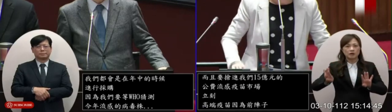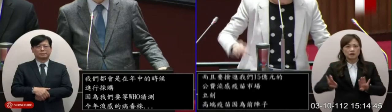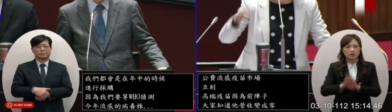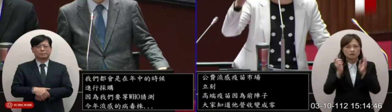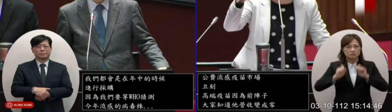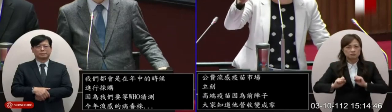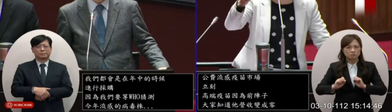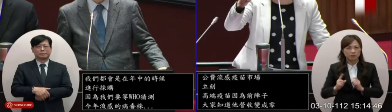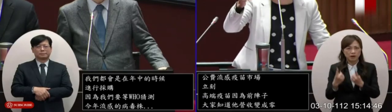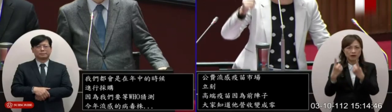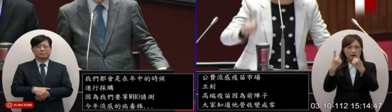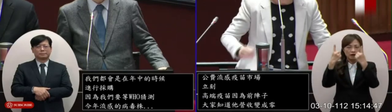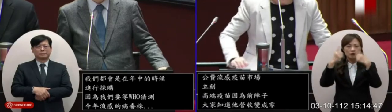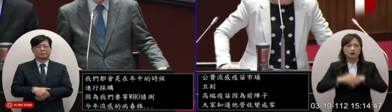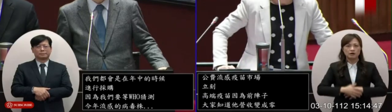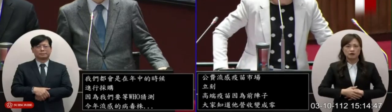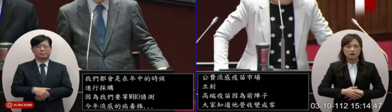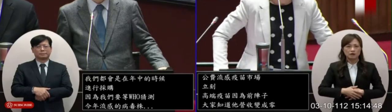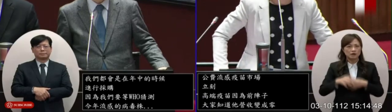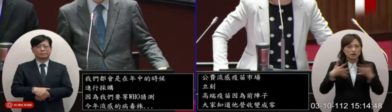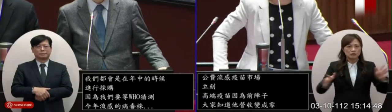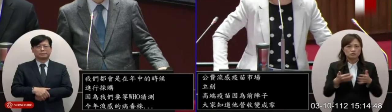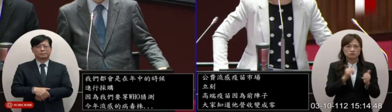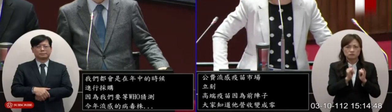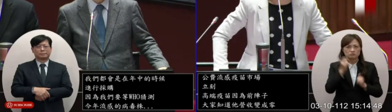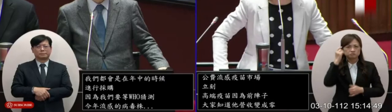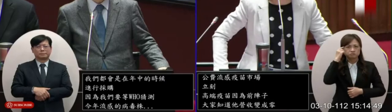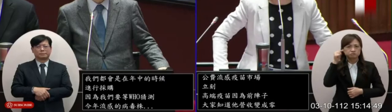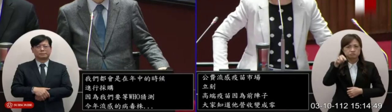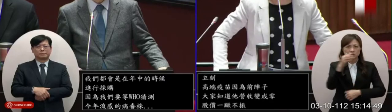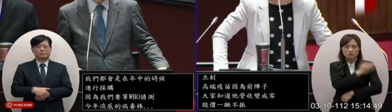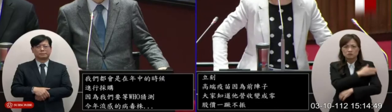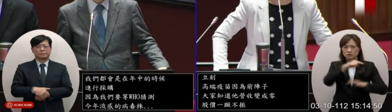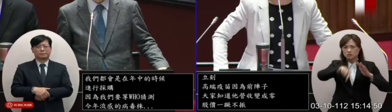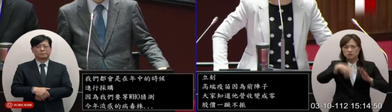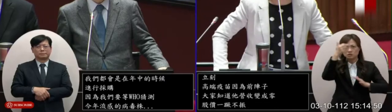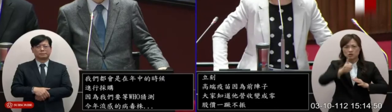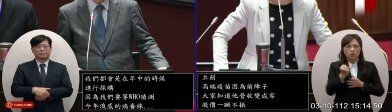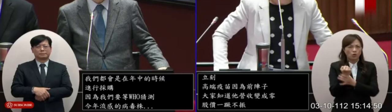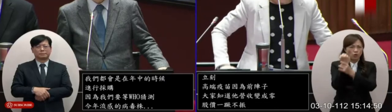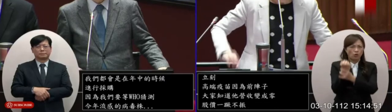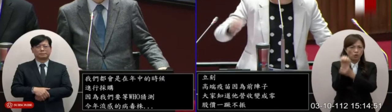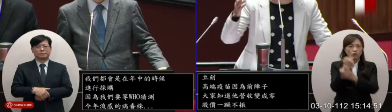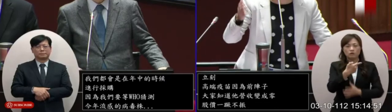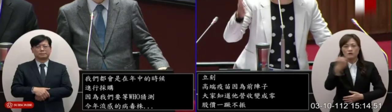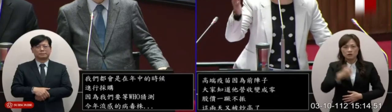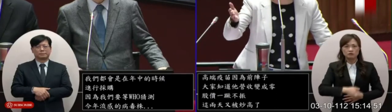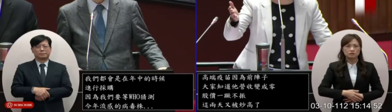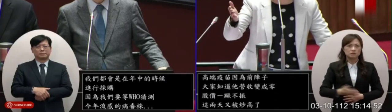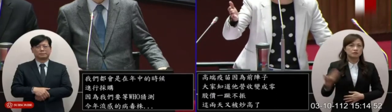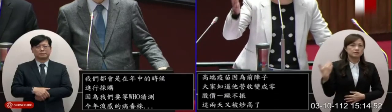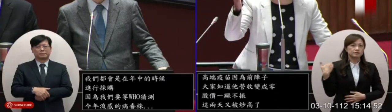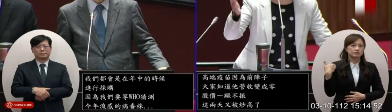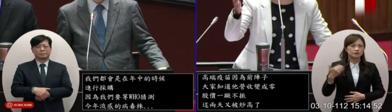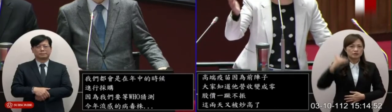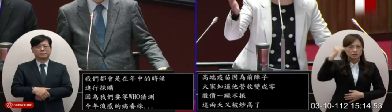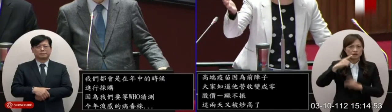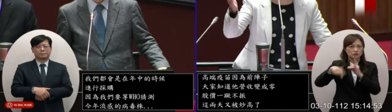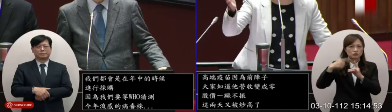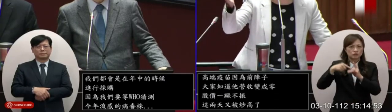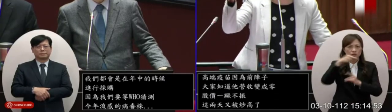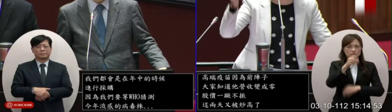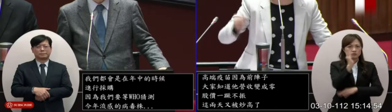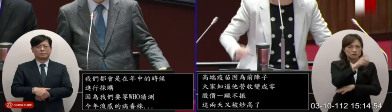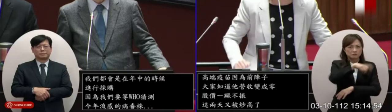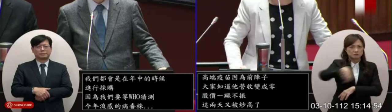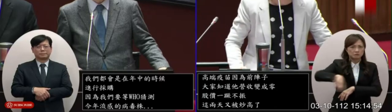为，以我们陈院长这样的大力挺高端，以过去高端跟我们政